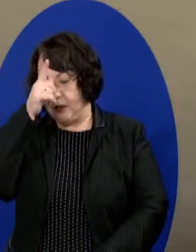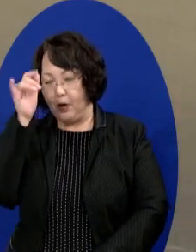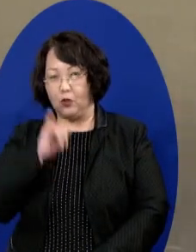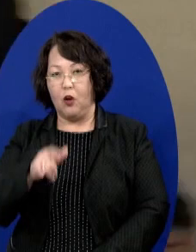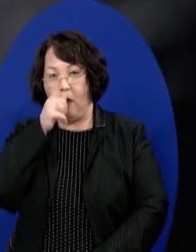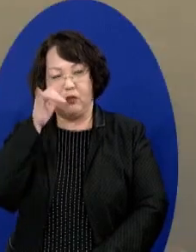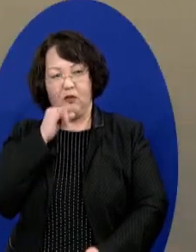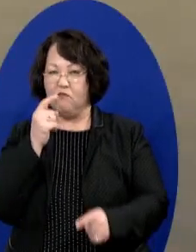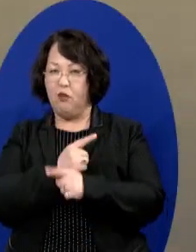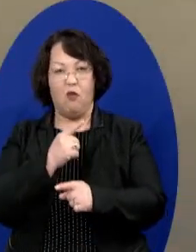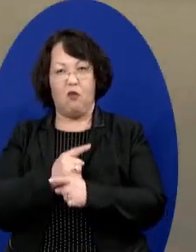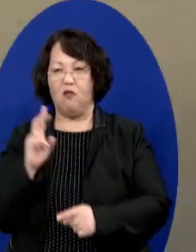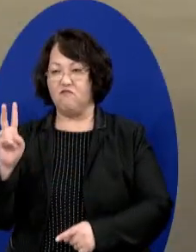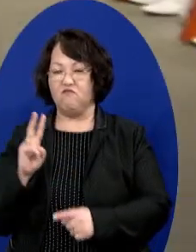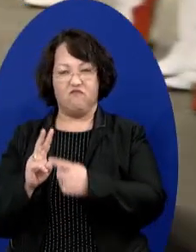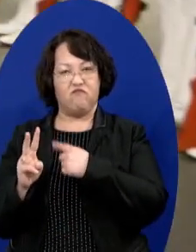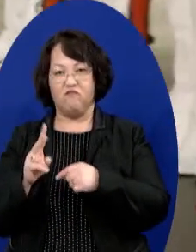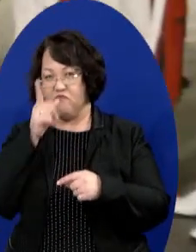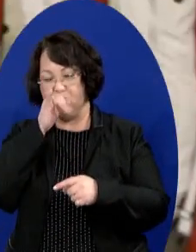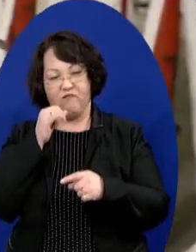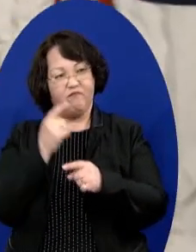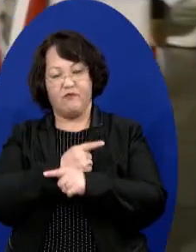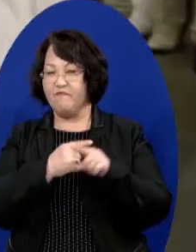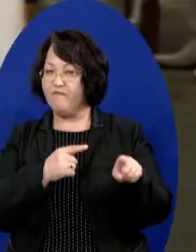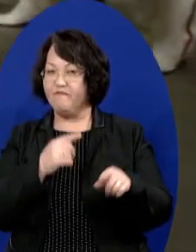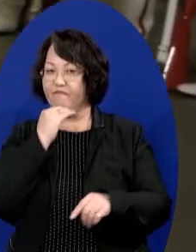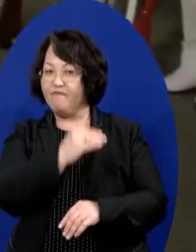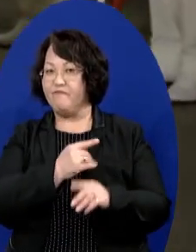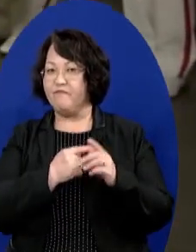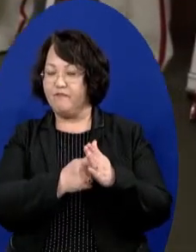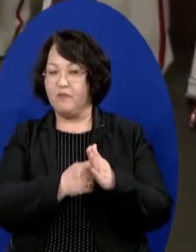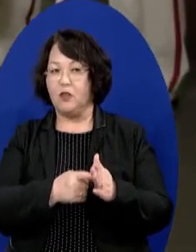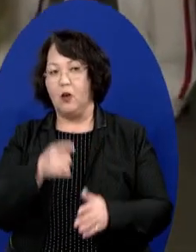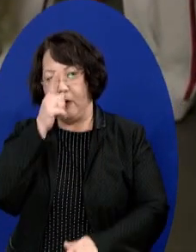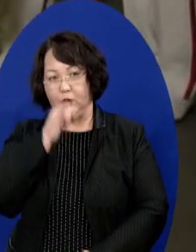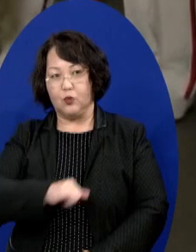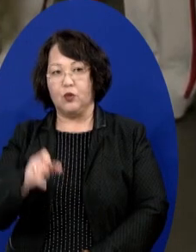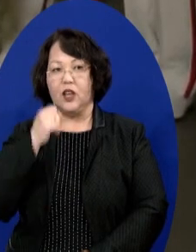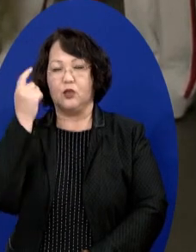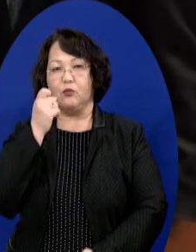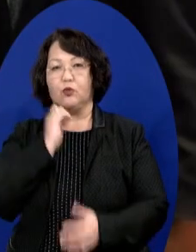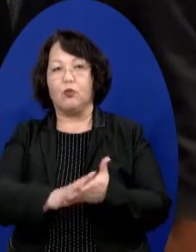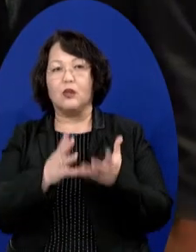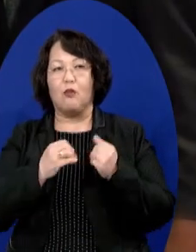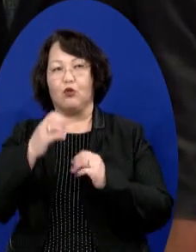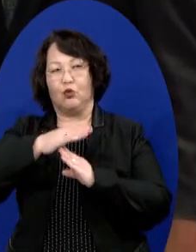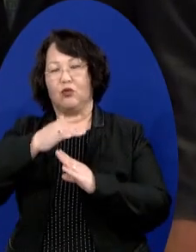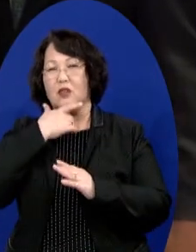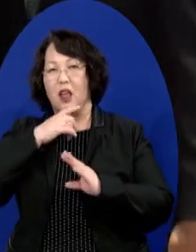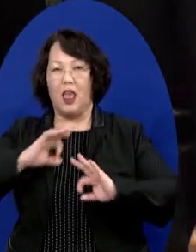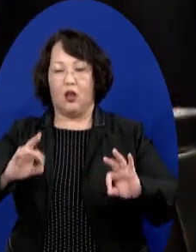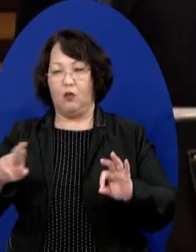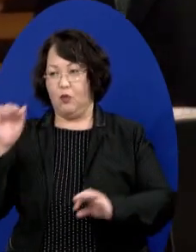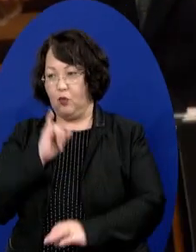зэмлэн буруутгаж Москвагийн эсрэг хориг тавьсан боловч Оросын эрчим хүчийг худалдан авахаа зогсоож чадахгүй ама. Нөгөө талаар Япон